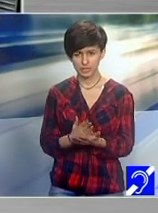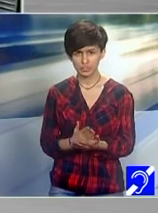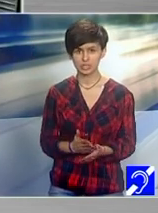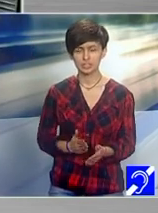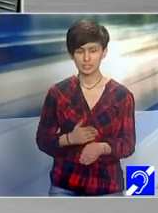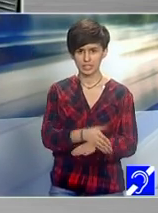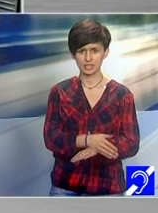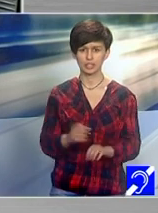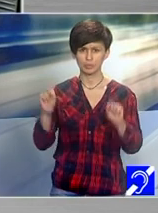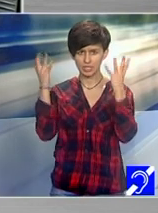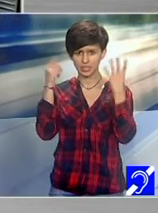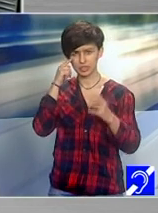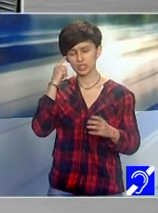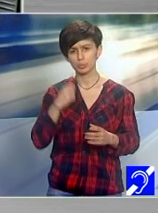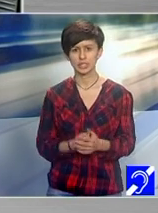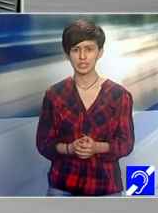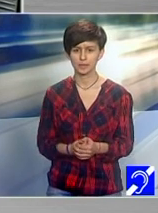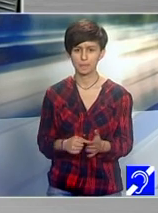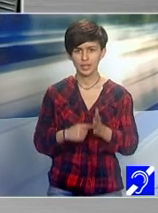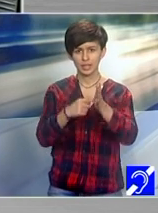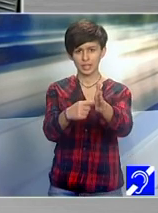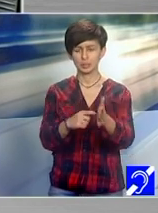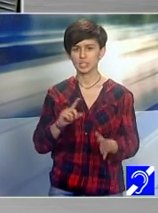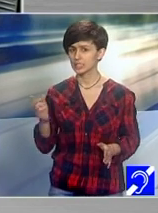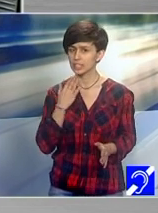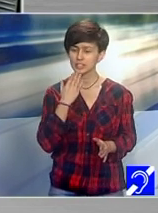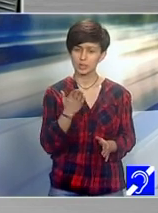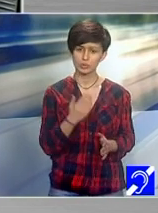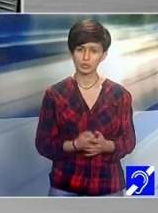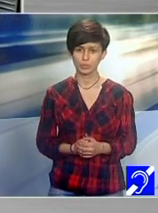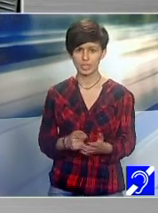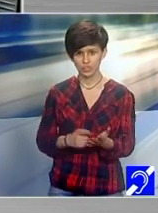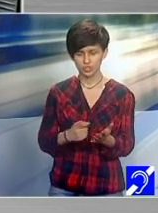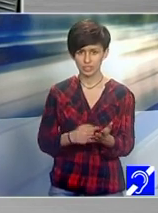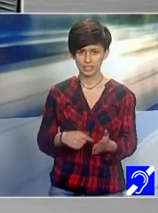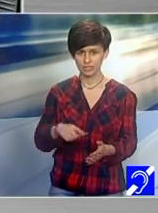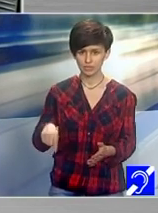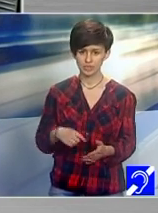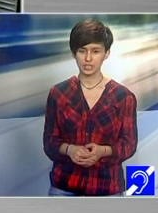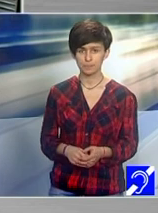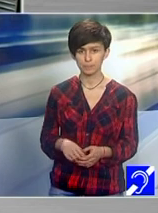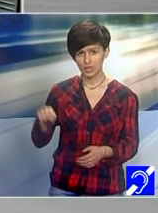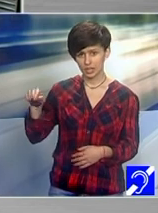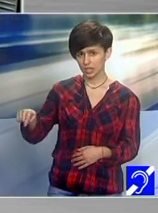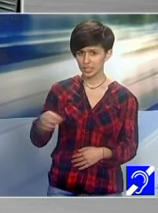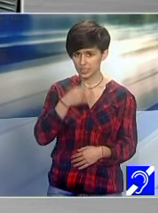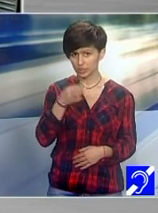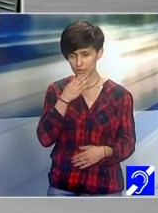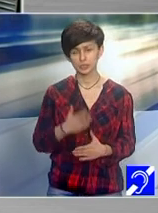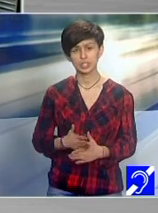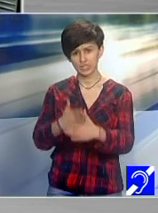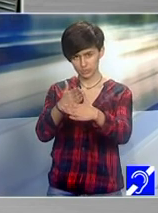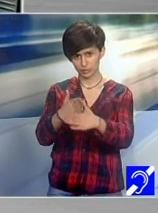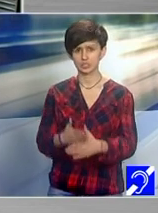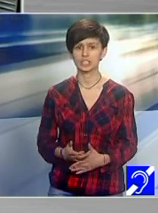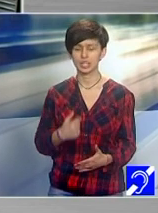Sănătății. Le-am arătat nemulțumirile și revendicările noastre. Ne s-a spus că ne susține Ministerul Sănătății, că avem dreptate, că sunt probleme,